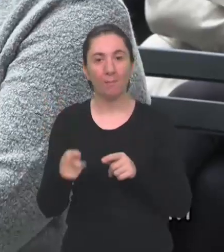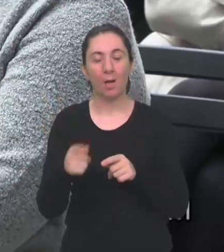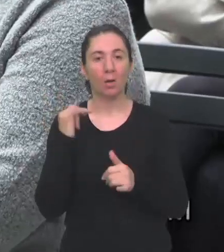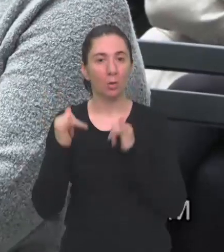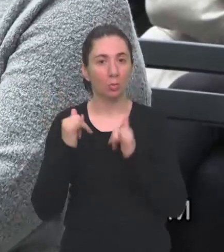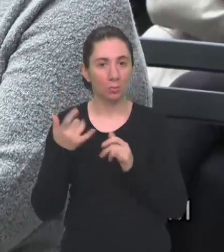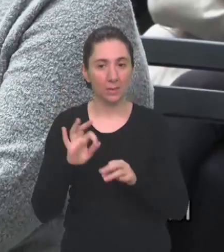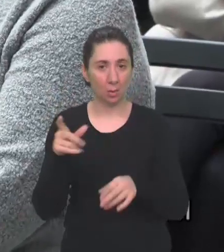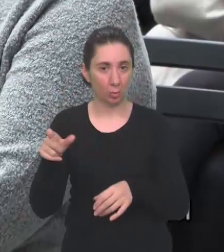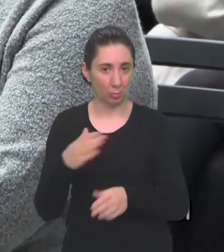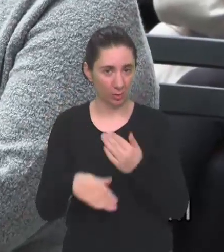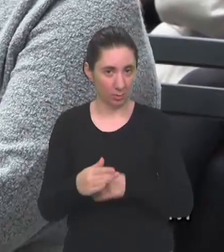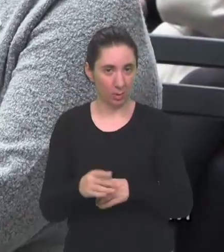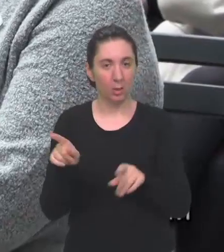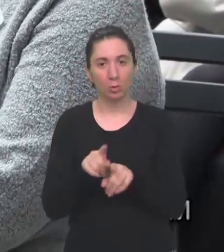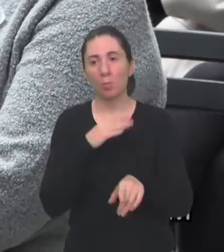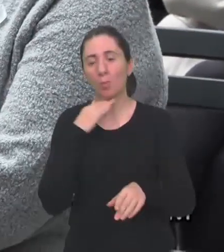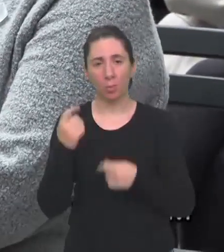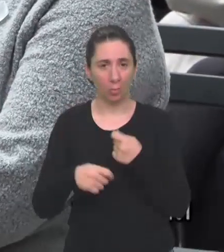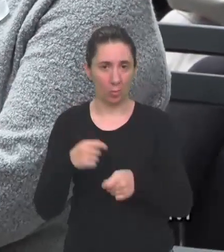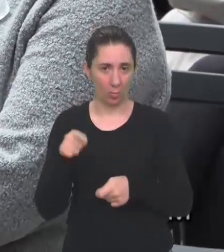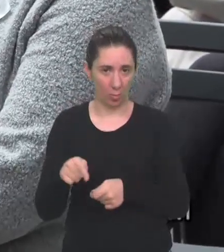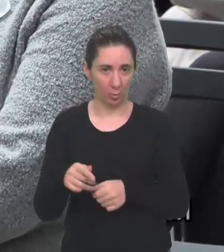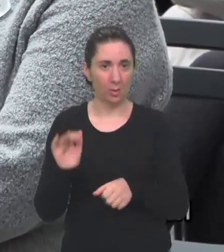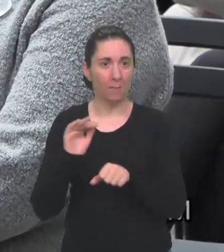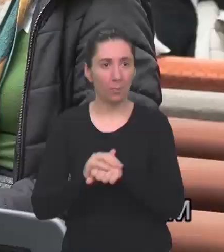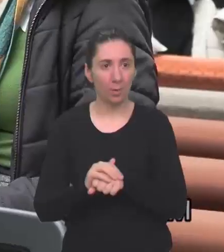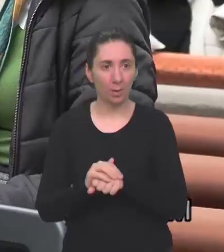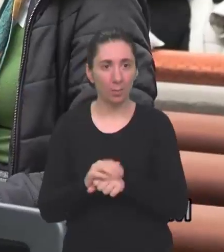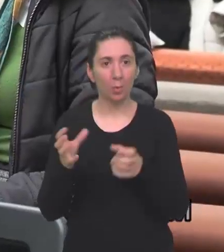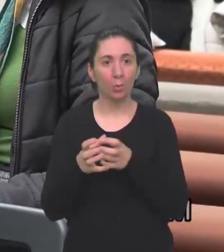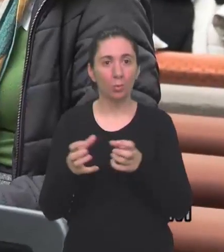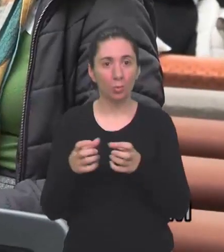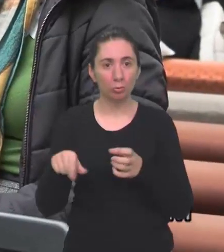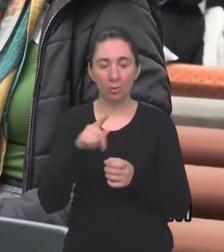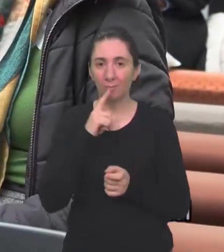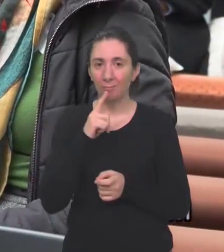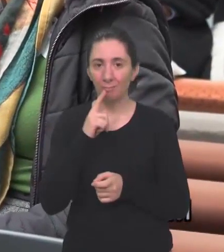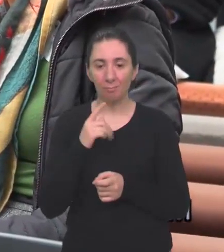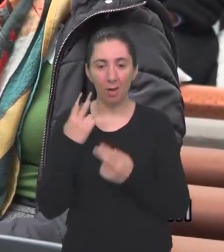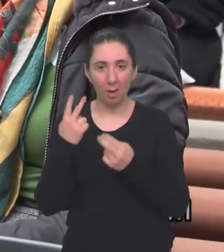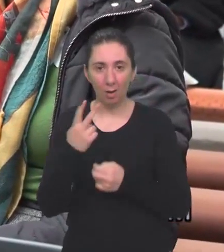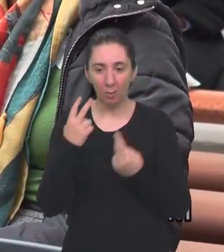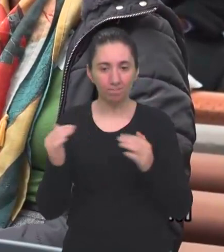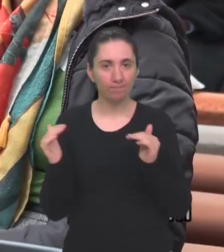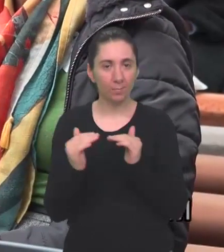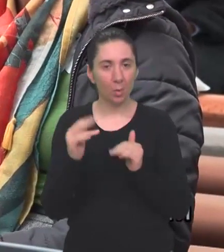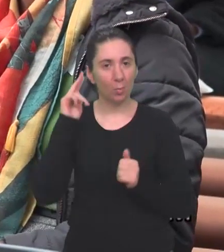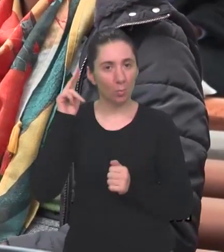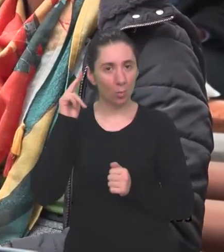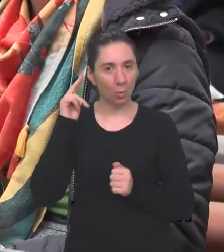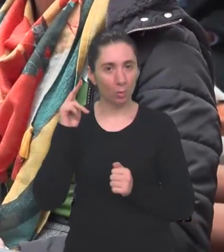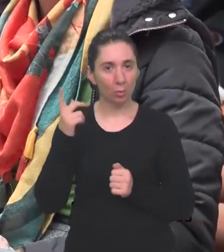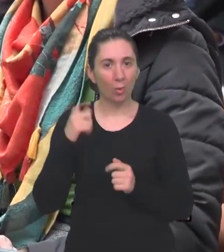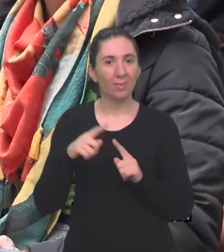s invaliditetom i da oko toga predstoji još mnogo posla. Primijetila je da se u društvenoj zajednici jako malo pažnje poklanja izjednačavanju